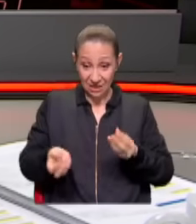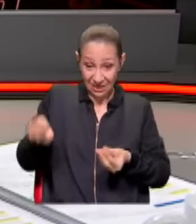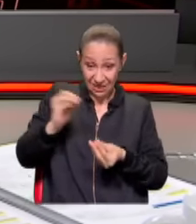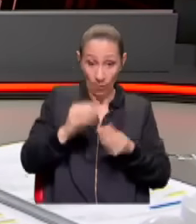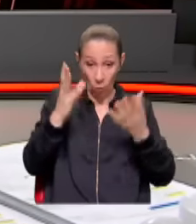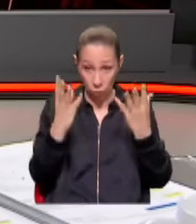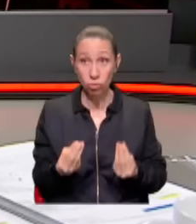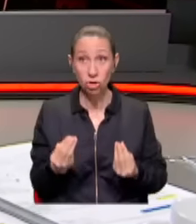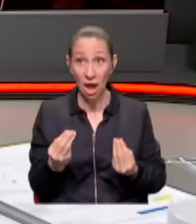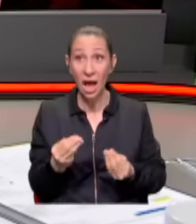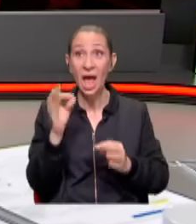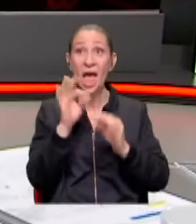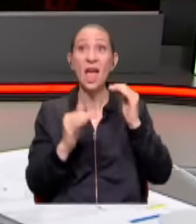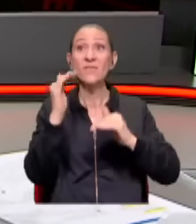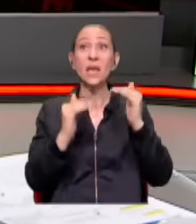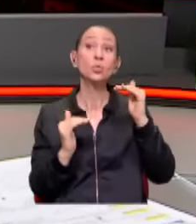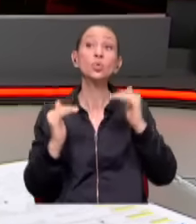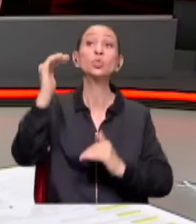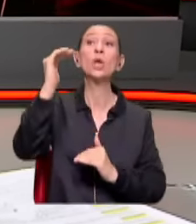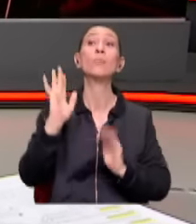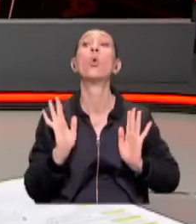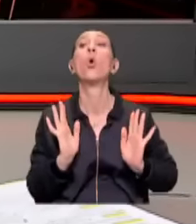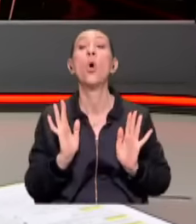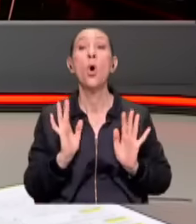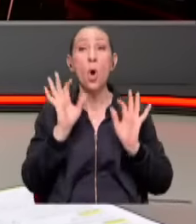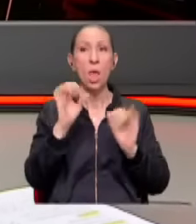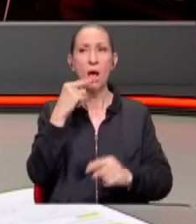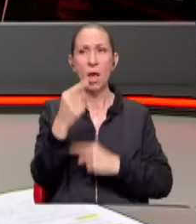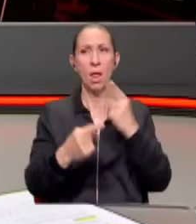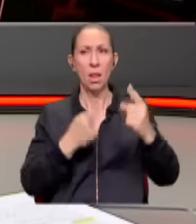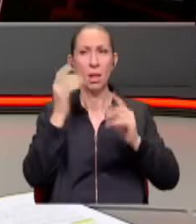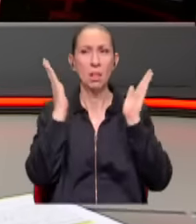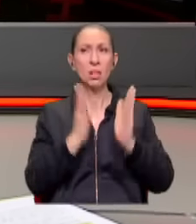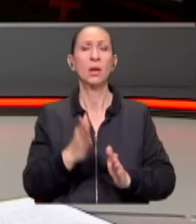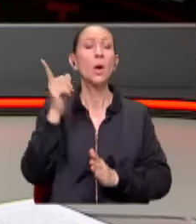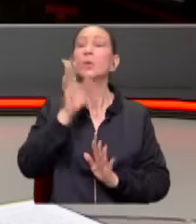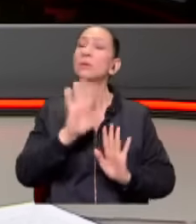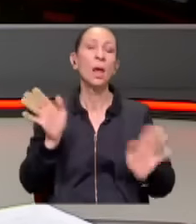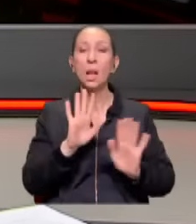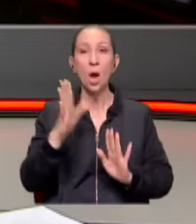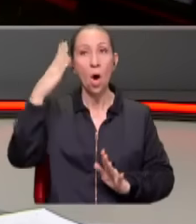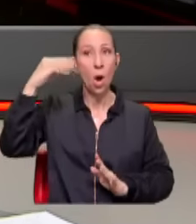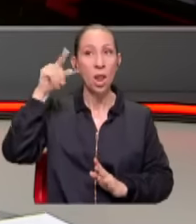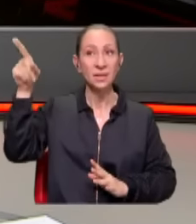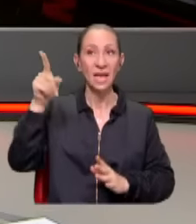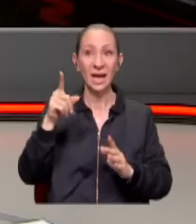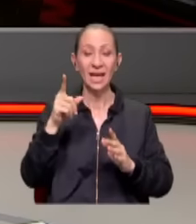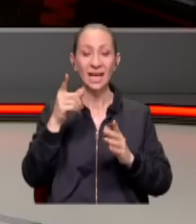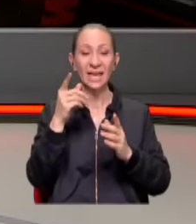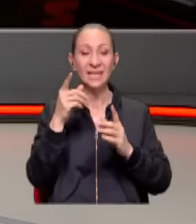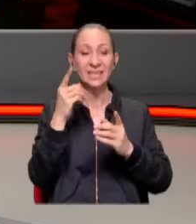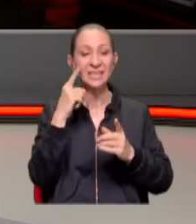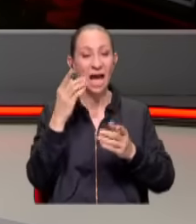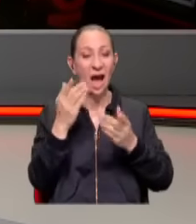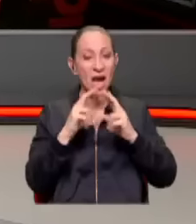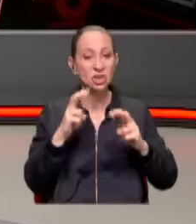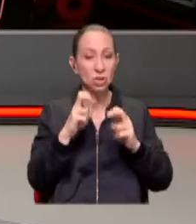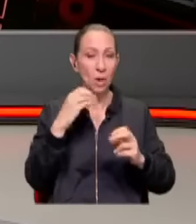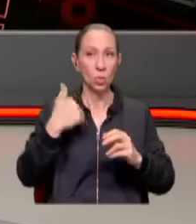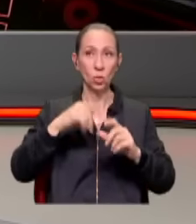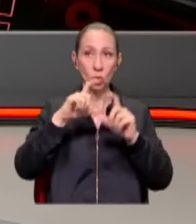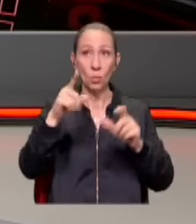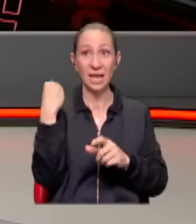da enflasyon yükselmiyor. Öyle deyip duruyorlar ya, öyle de değil. Bakın Hollanda İstatistik Kurumu yeni bir